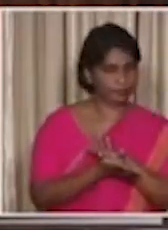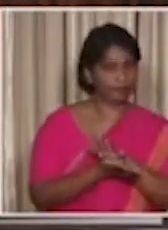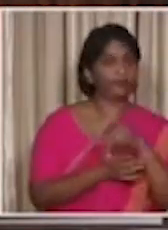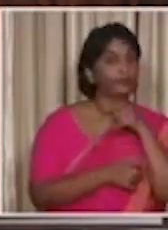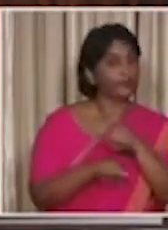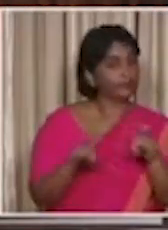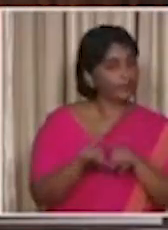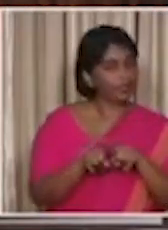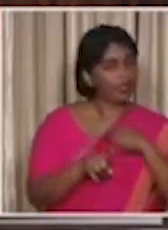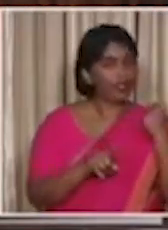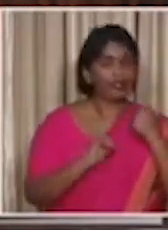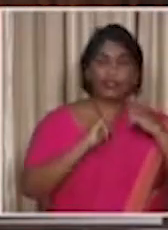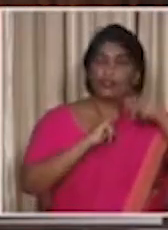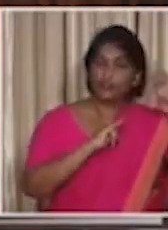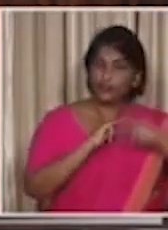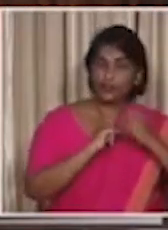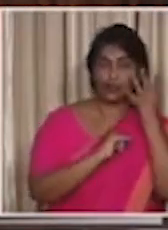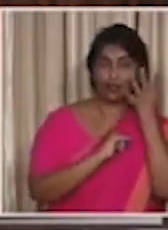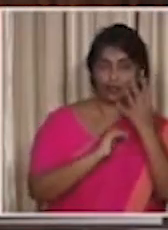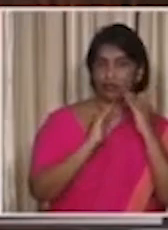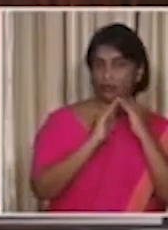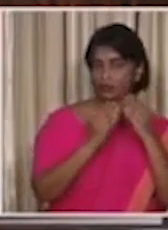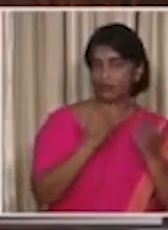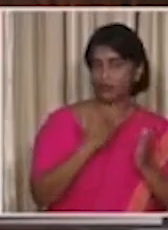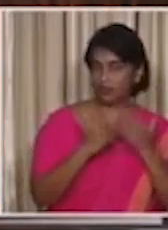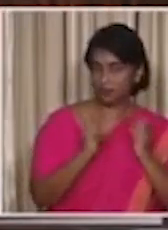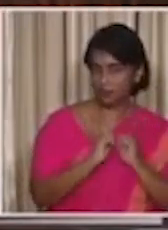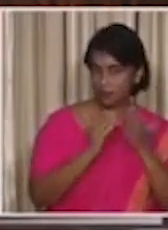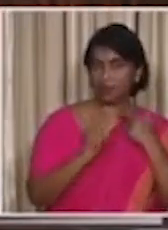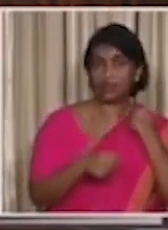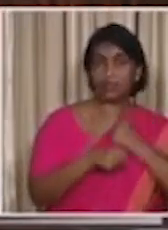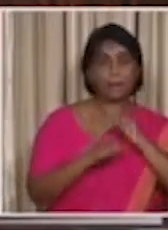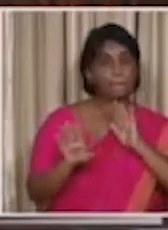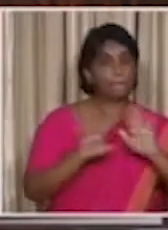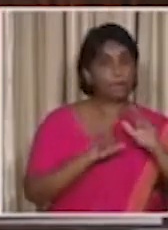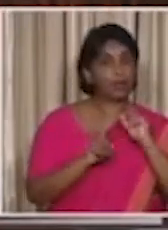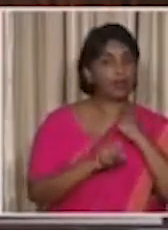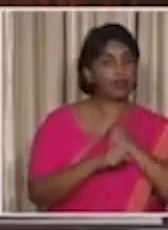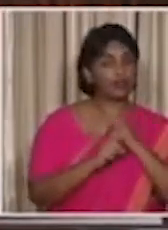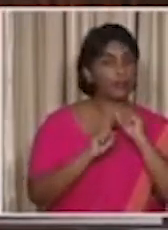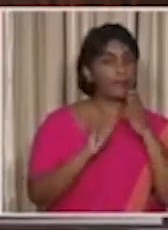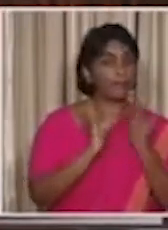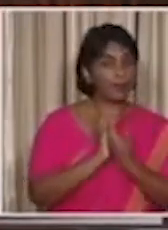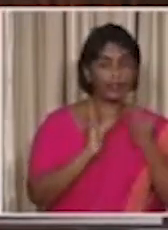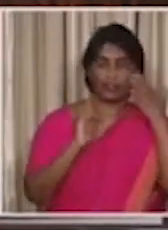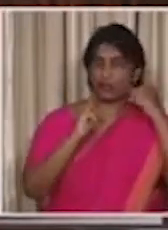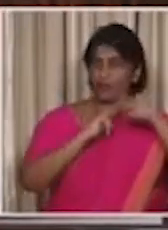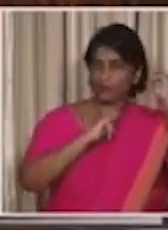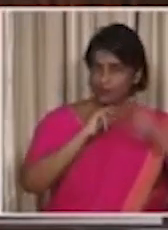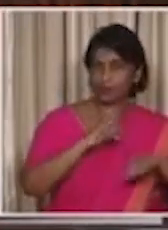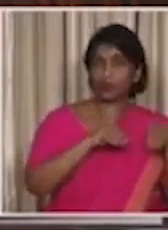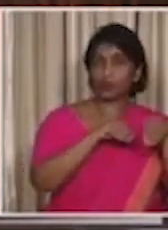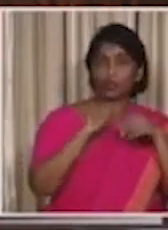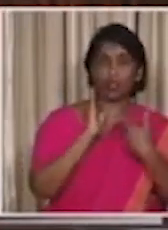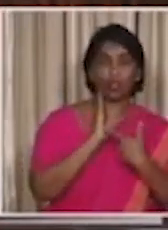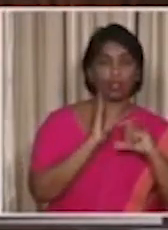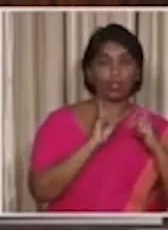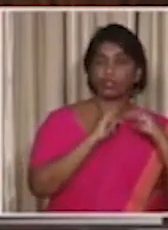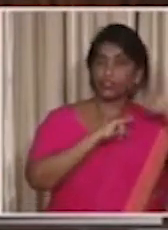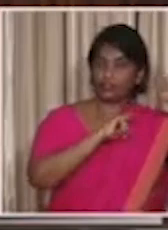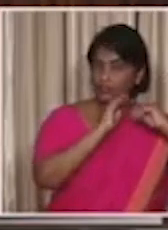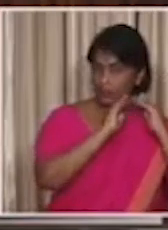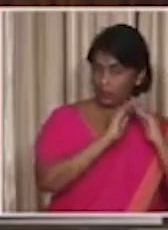ඒ වගේම නව විශ්වවිද්‍යාල හතරක් පිහිටවනවා. රාජ්‍යපාලනය රාජ්‍ය ප්‍රතිපත්ති පිළිබඳ විශ්වවිද්‍යාලය, කෘෂි තාක්ෂණ